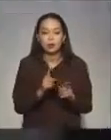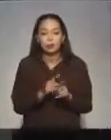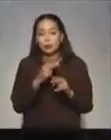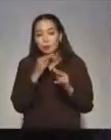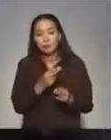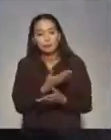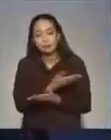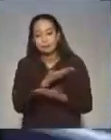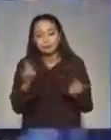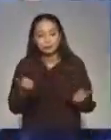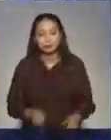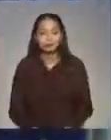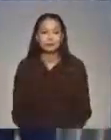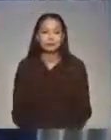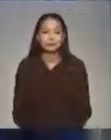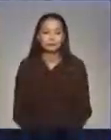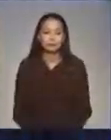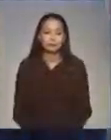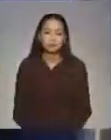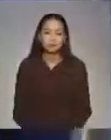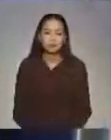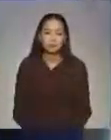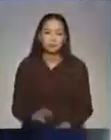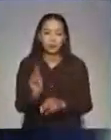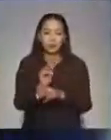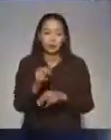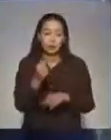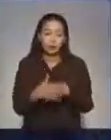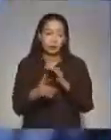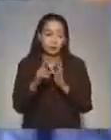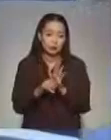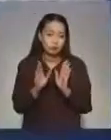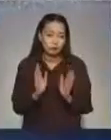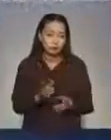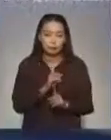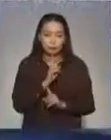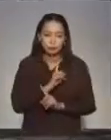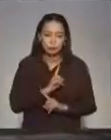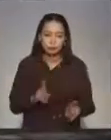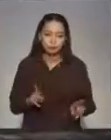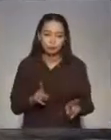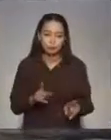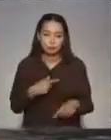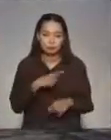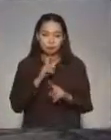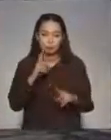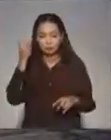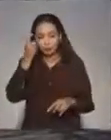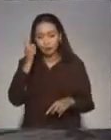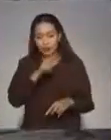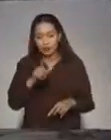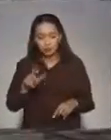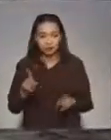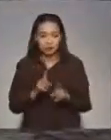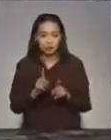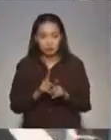құп көрмейді. Оңалту орталығына барасыз ба? Неге барғыңыз келмейді? Адаптация дейді. Семьям бар ғой. Мас болған адам есін